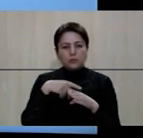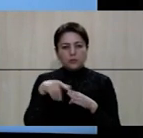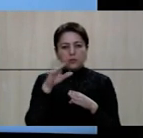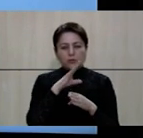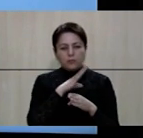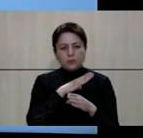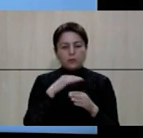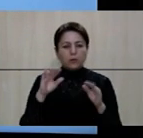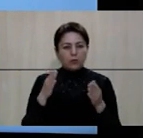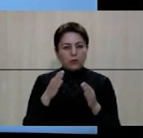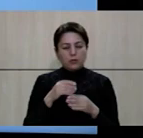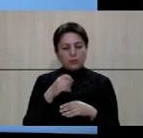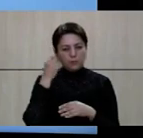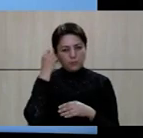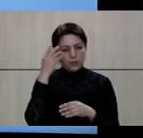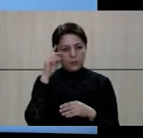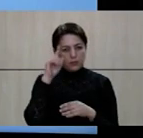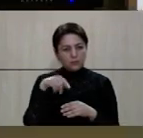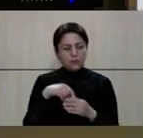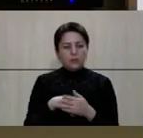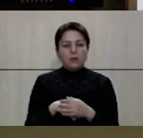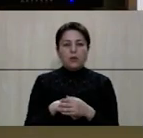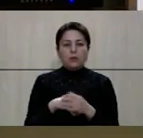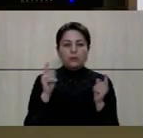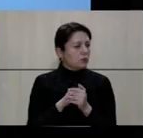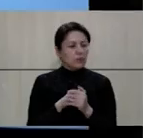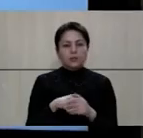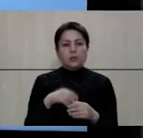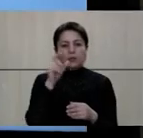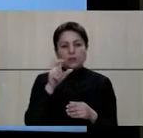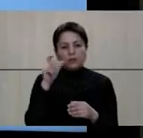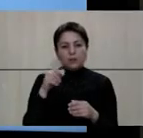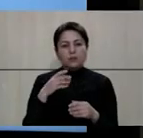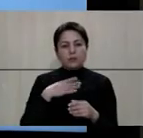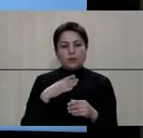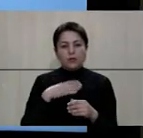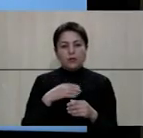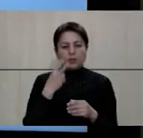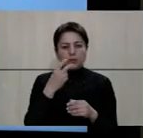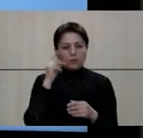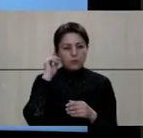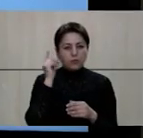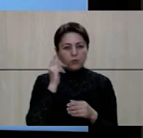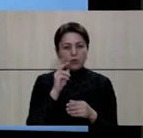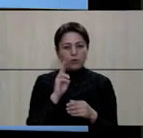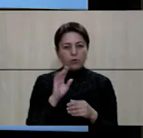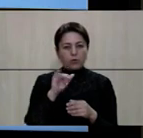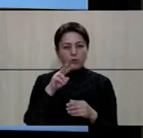hollarni uchratganmisiz? Va uchinchi savolimiz, insonga nega ikkita quloq